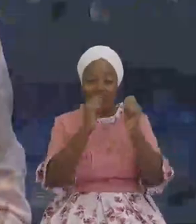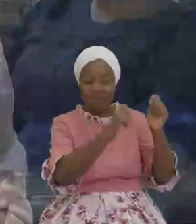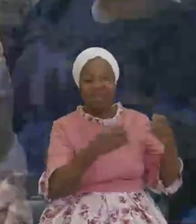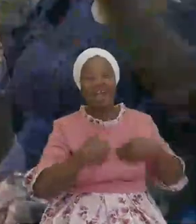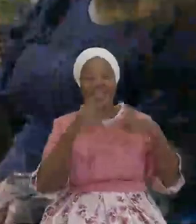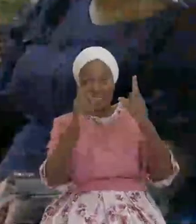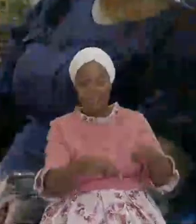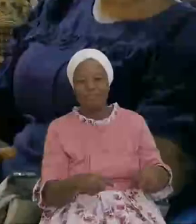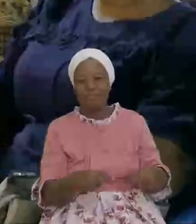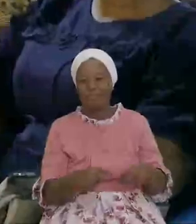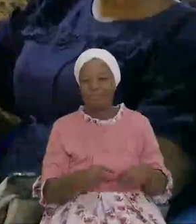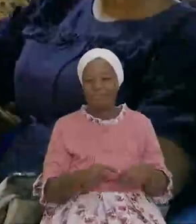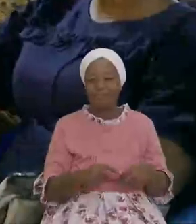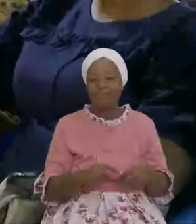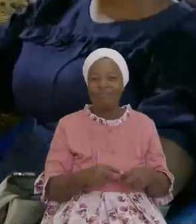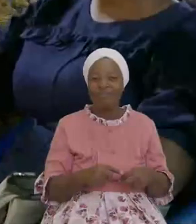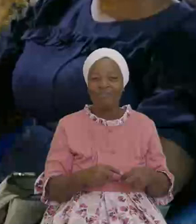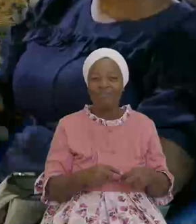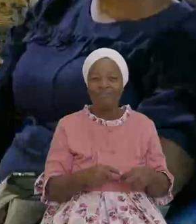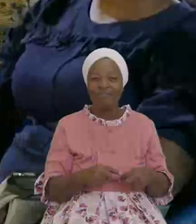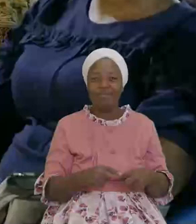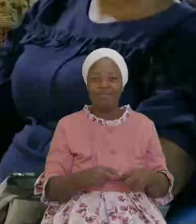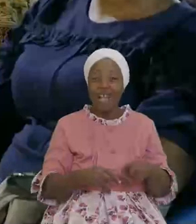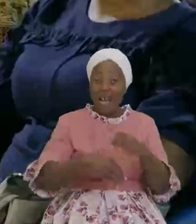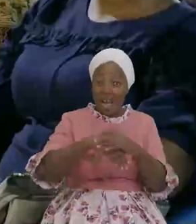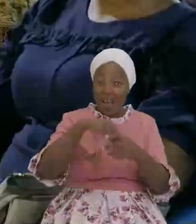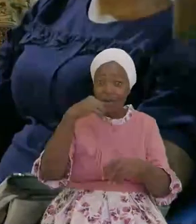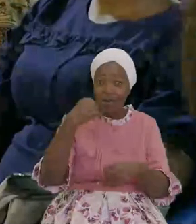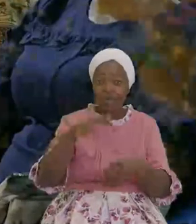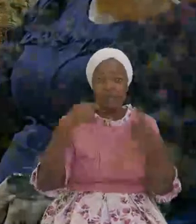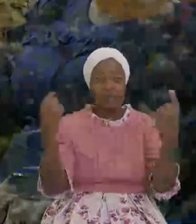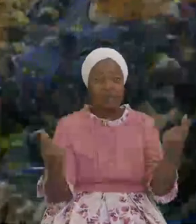Gloire à Dieu, ton transfert est venu maintenant.